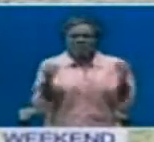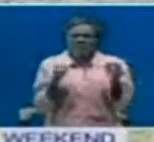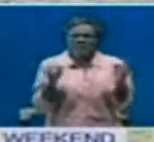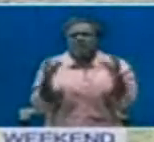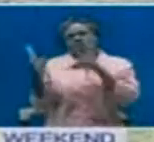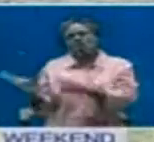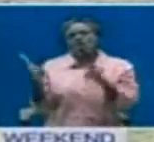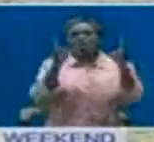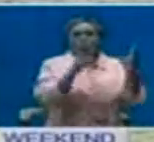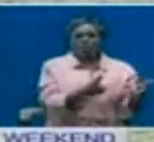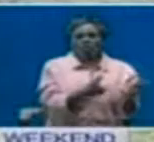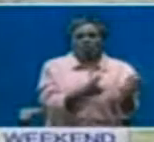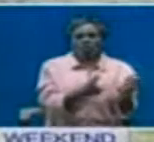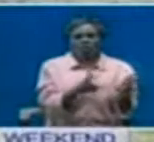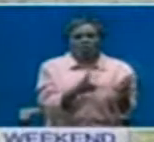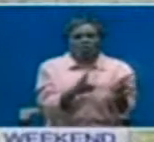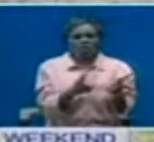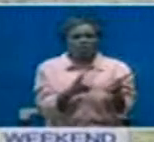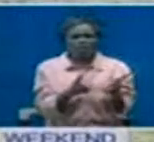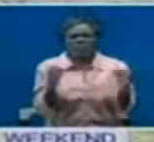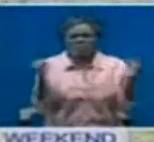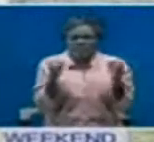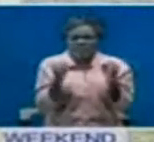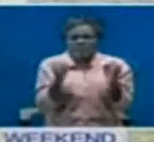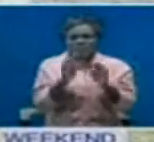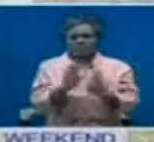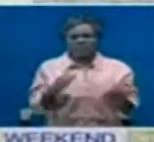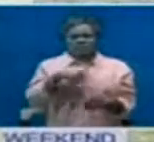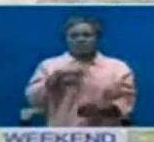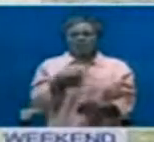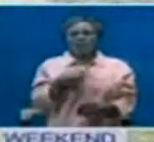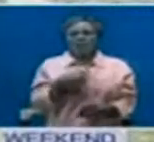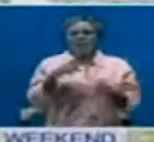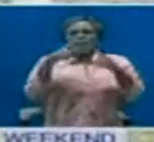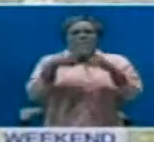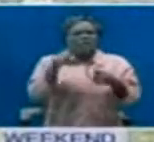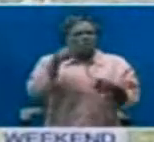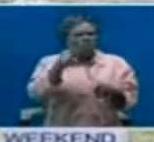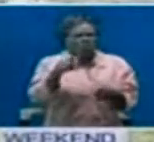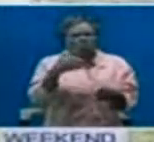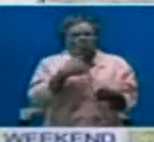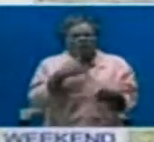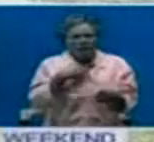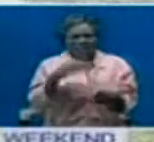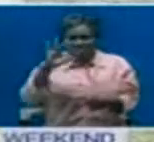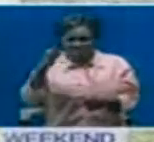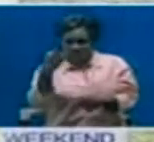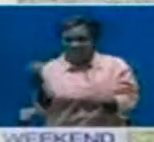baridi ya kawaida kufanya na kukula wewe baridi. Nasikia baridi. Eh? Baridi. Lakini hakuna mahali na siku ya siku. Siku ya